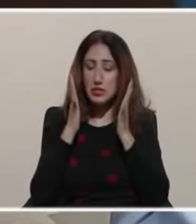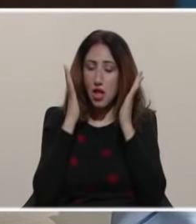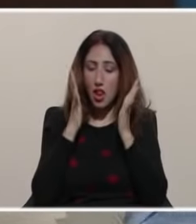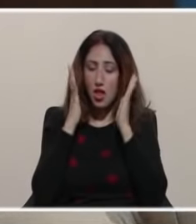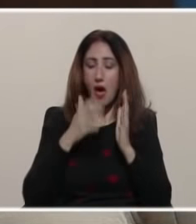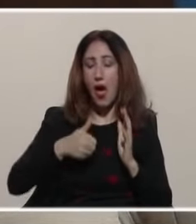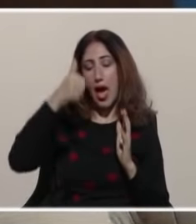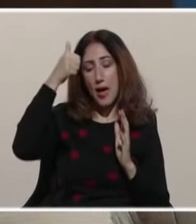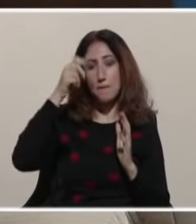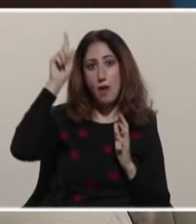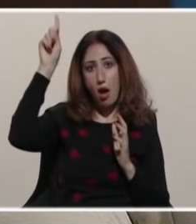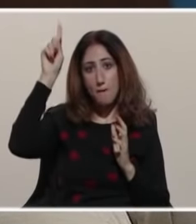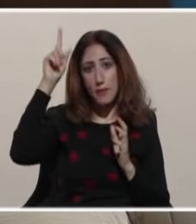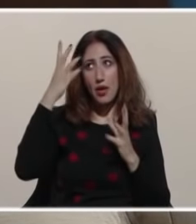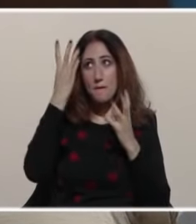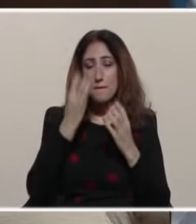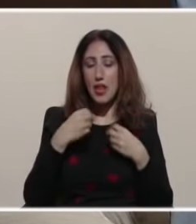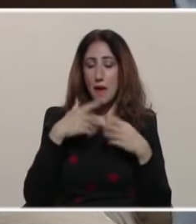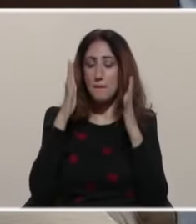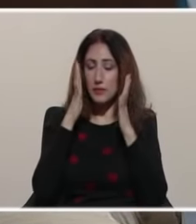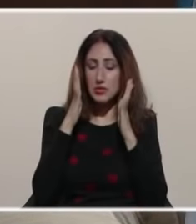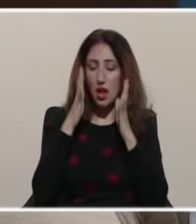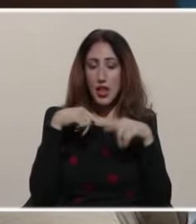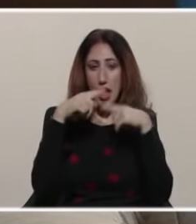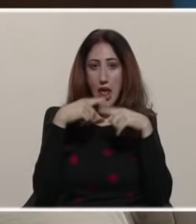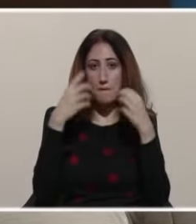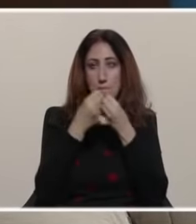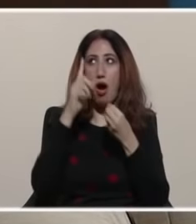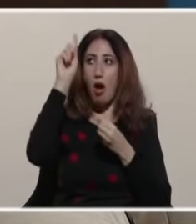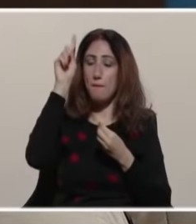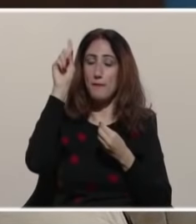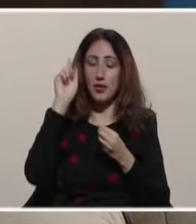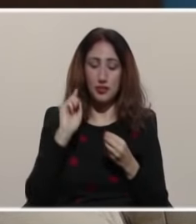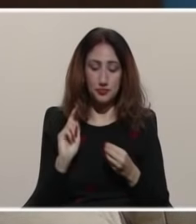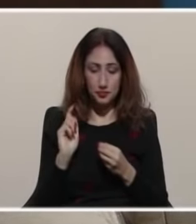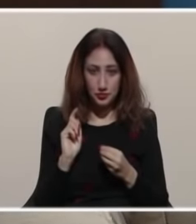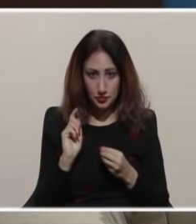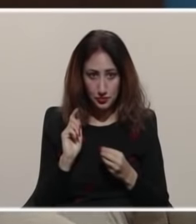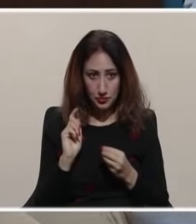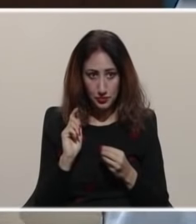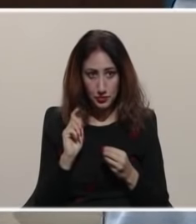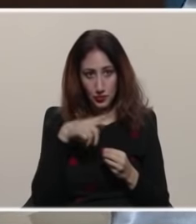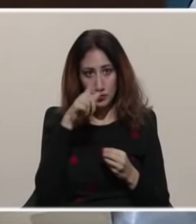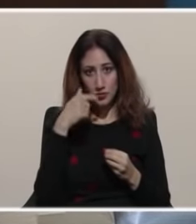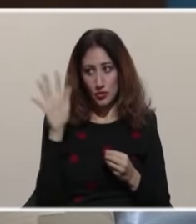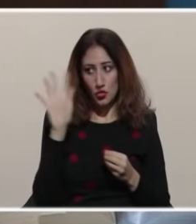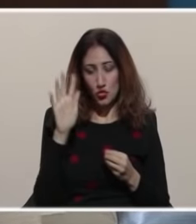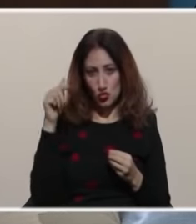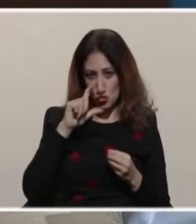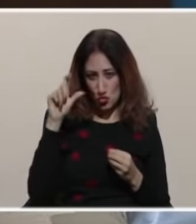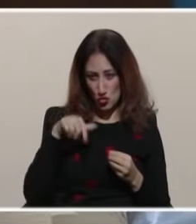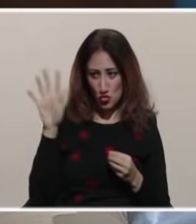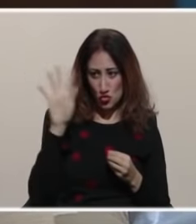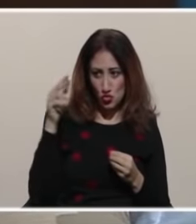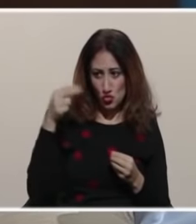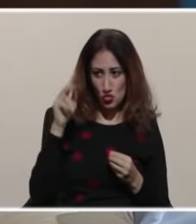أجمل أن نتدرب قبل التراويح على قيام الليل. من هنا نجتهد في شعبان. محتاج كمان في